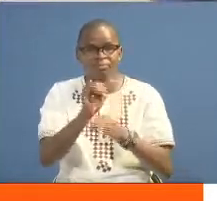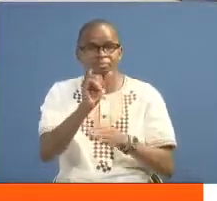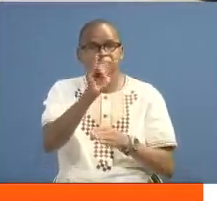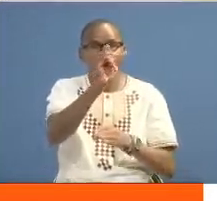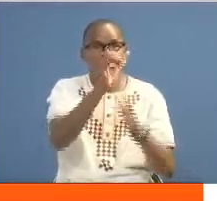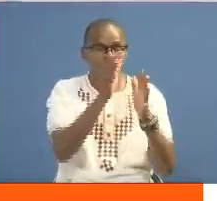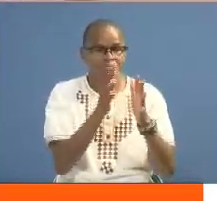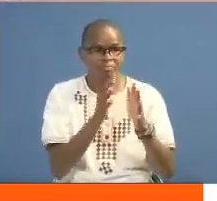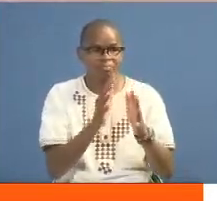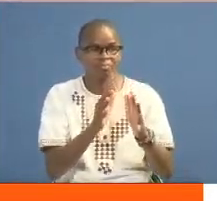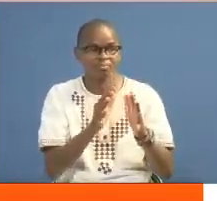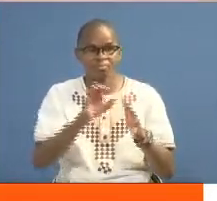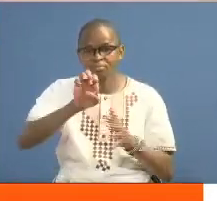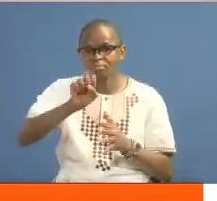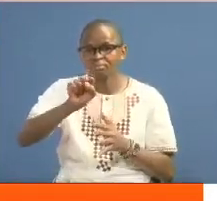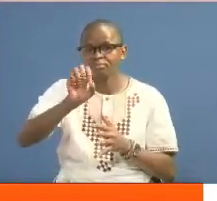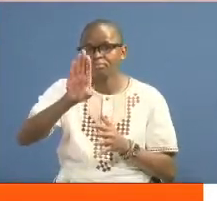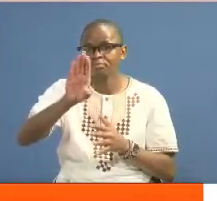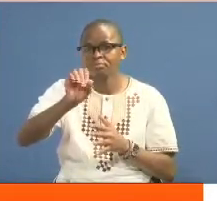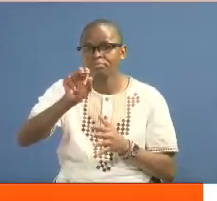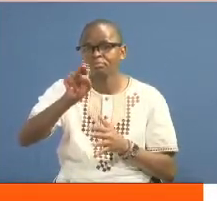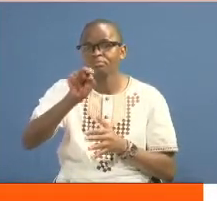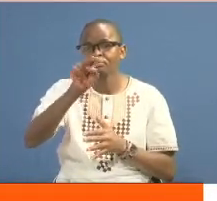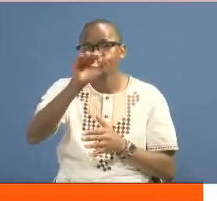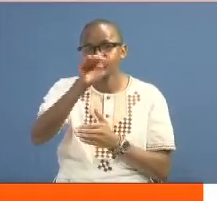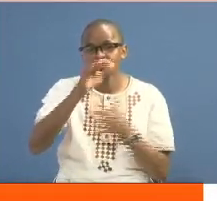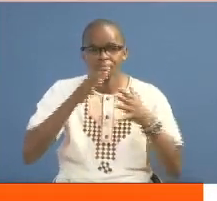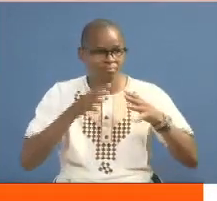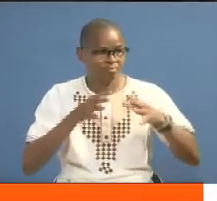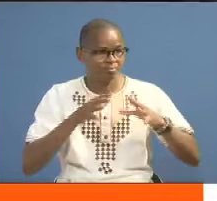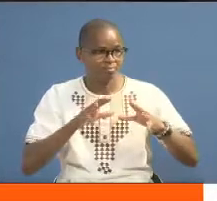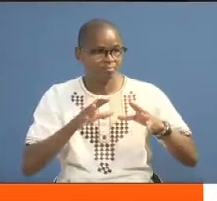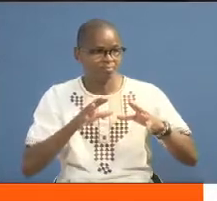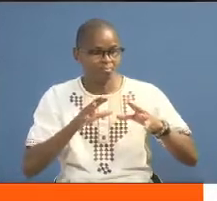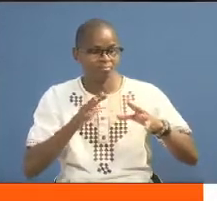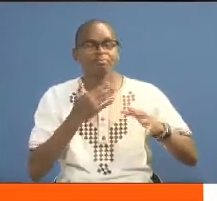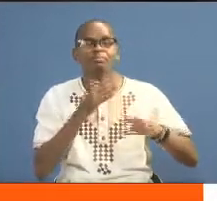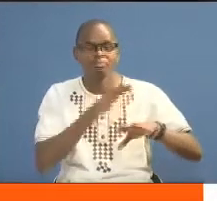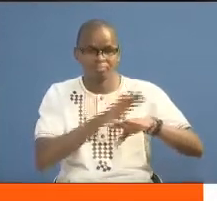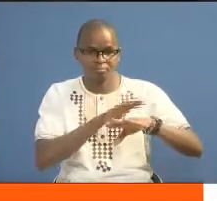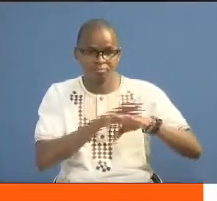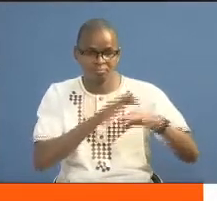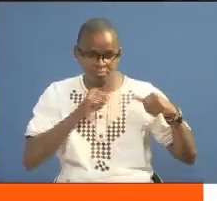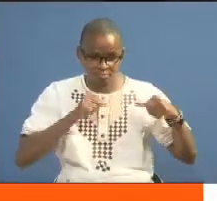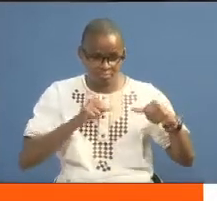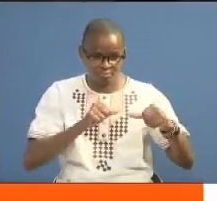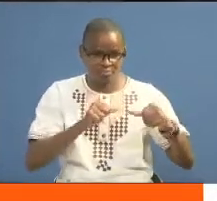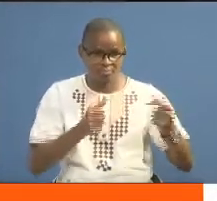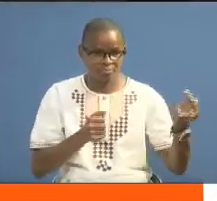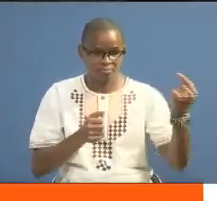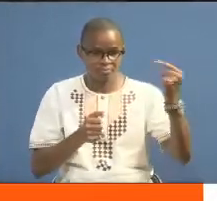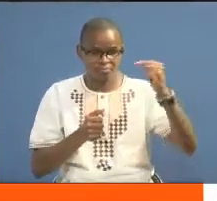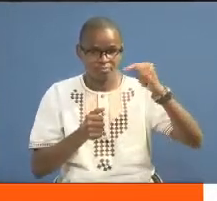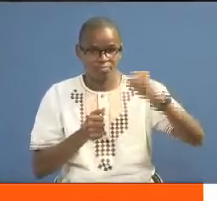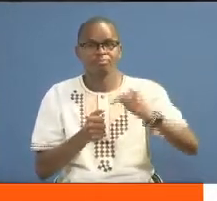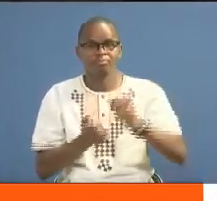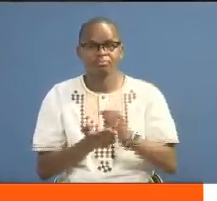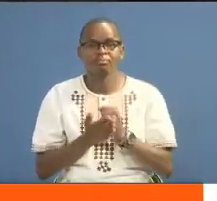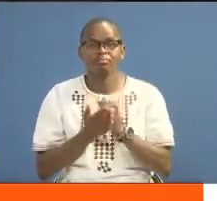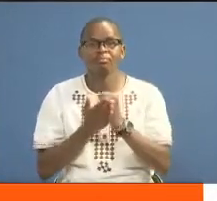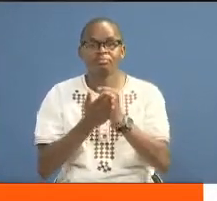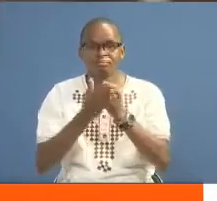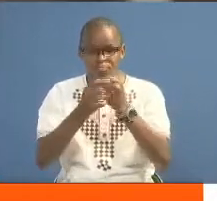ndege. Esbon anawaomba watu wote wenye nia njema kuingilia kati na